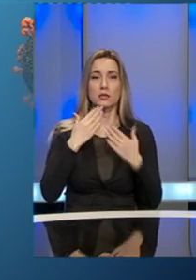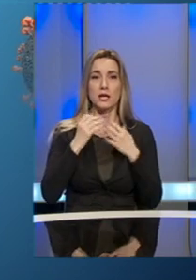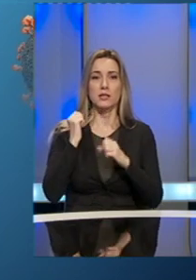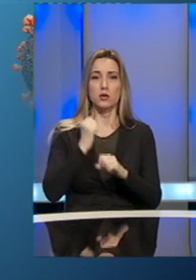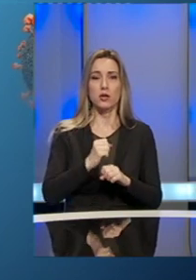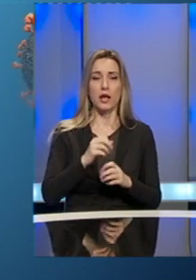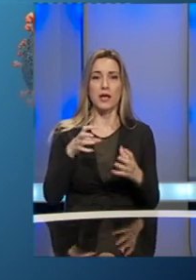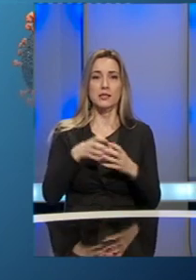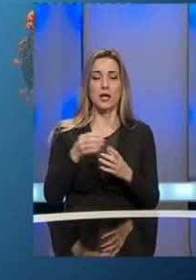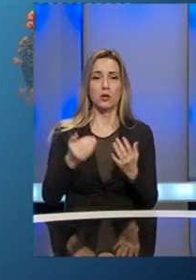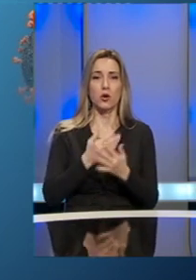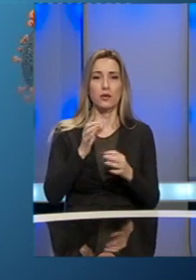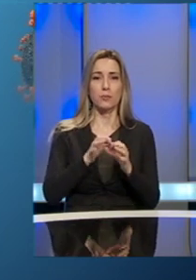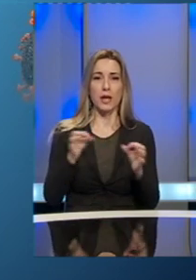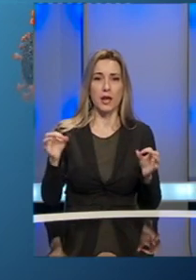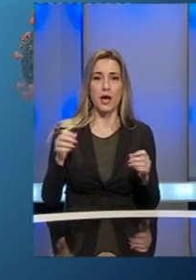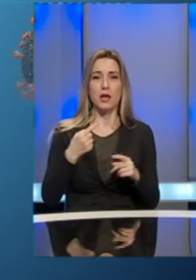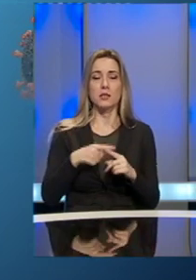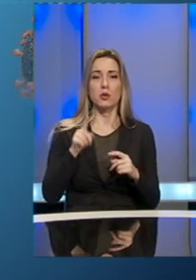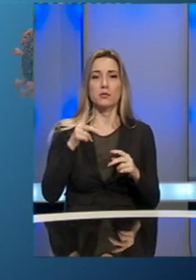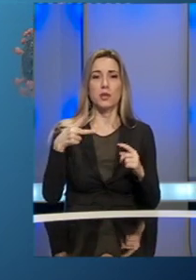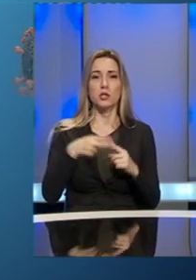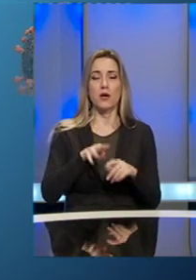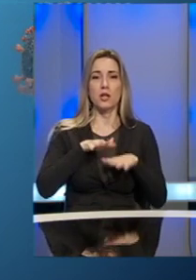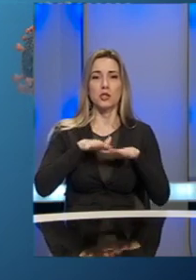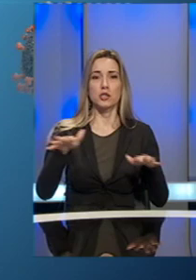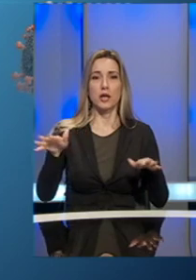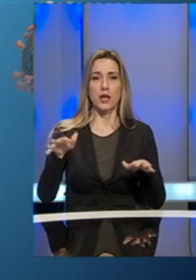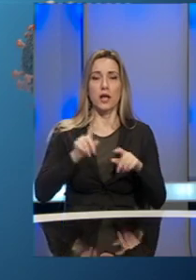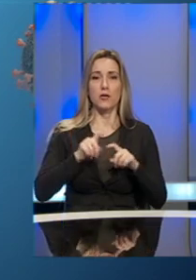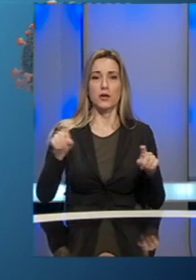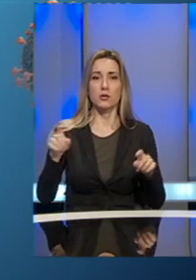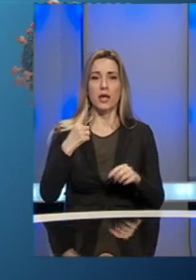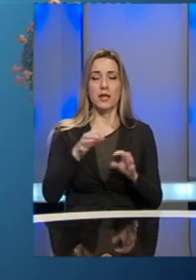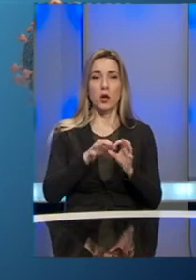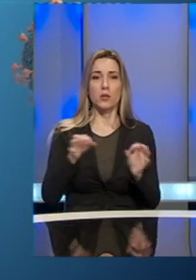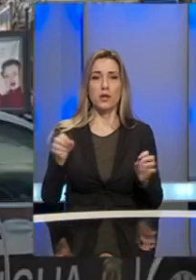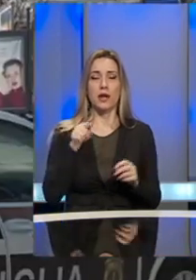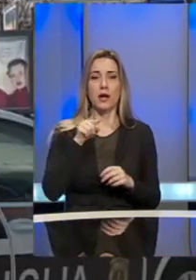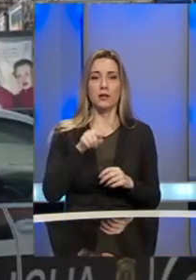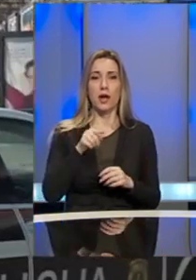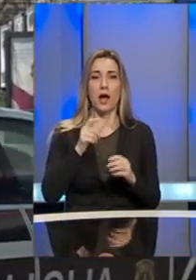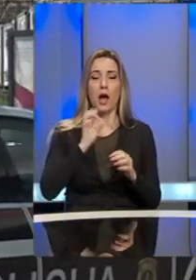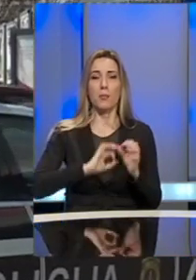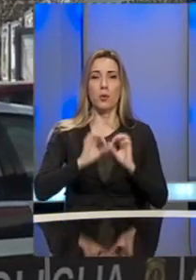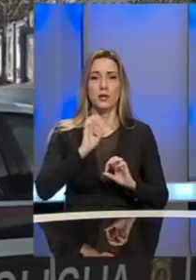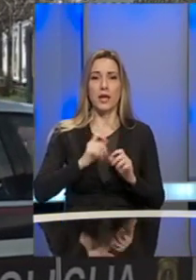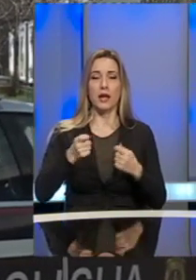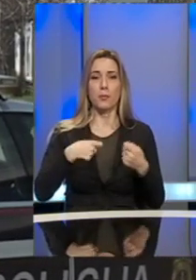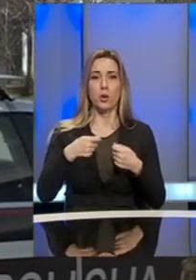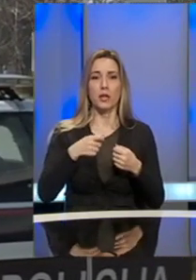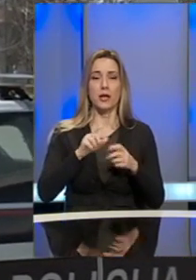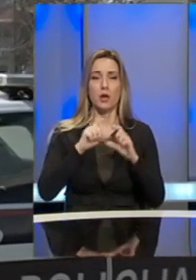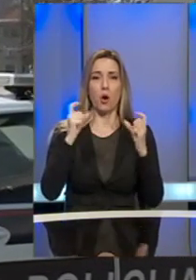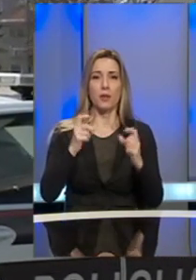donijela je set novih mjera radi sprečavanja širenja koronavirusa. Jedna od mjera je i ta da apoteke i prodajni